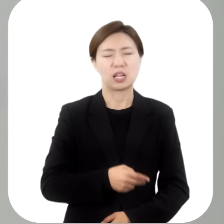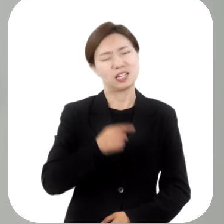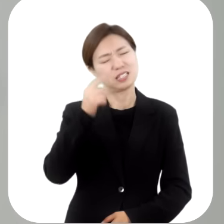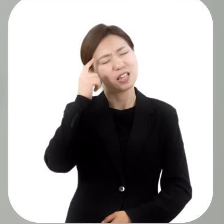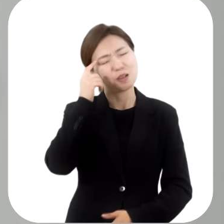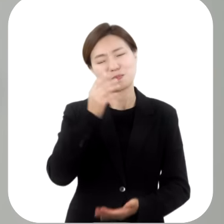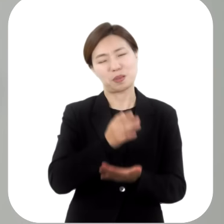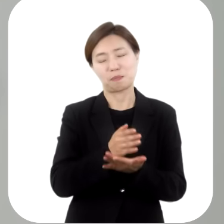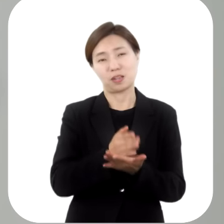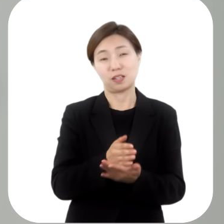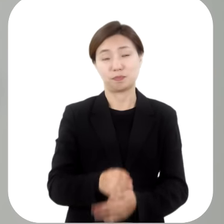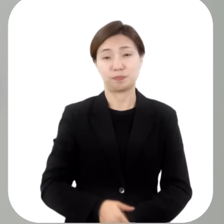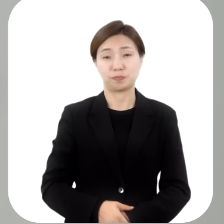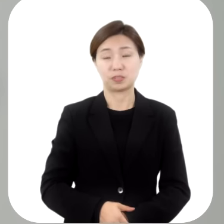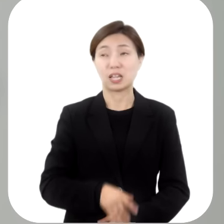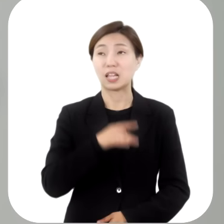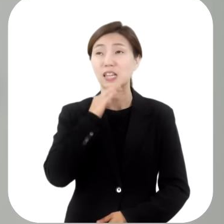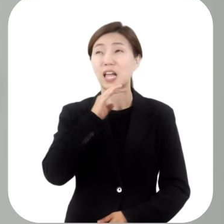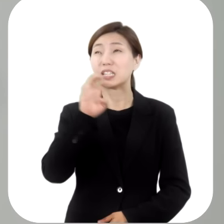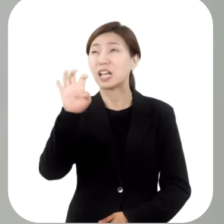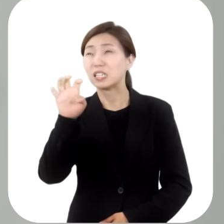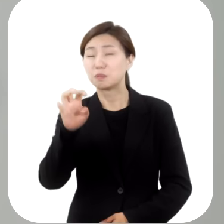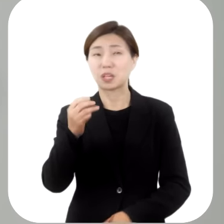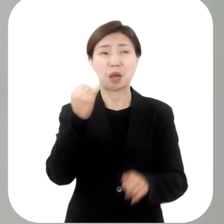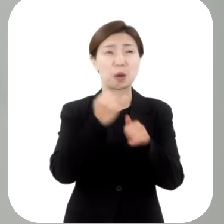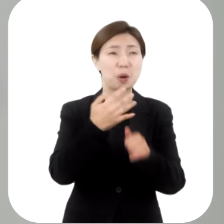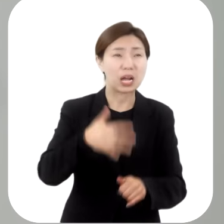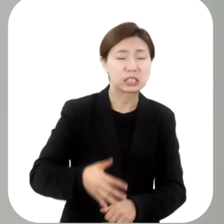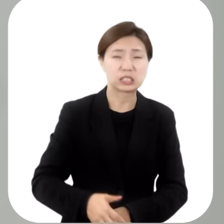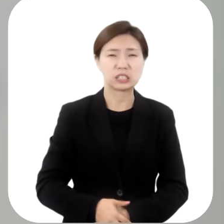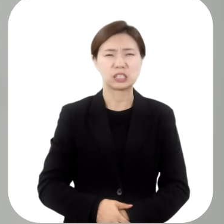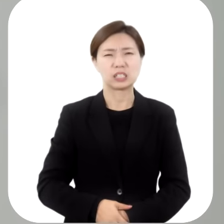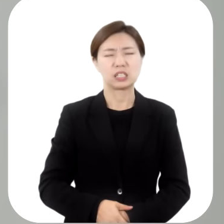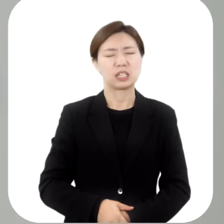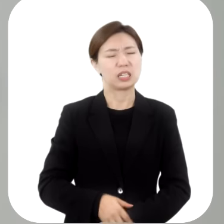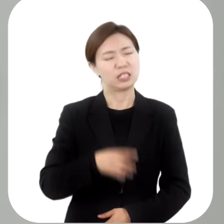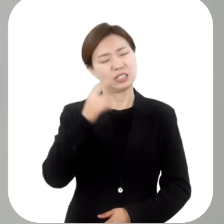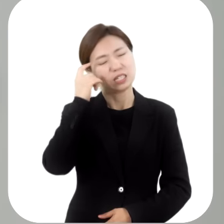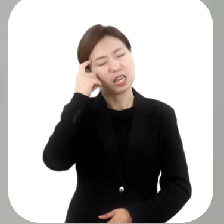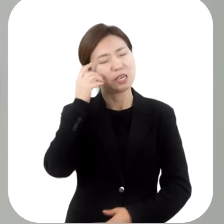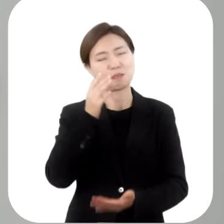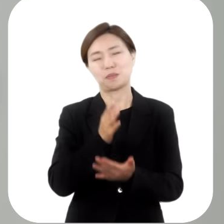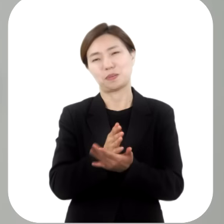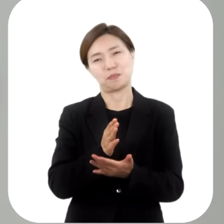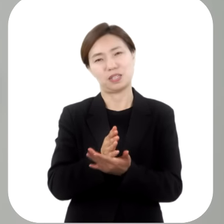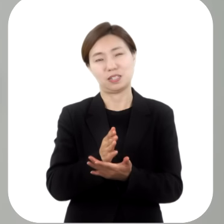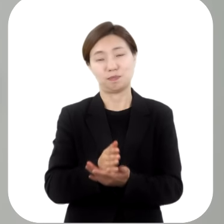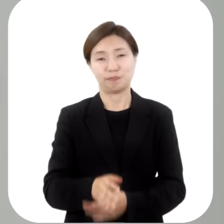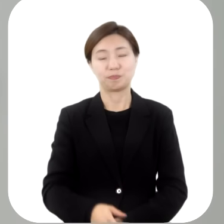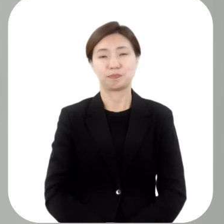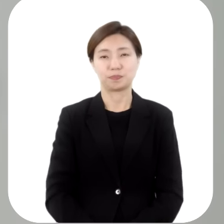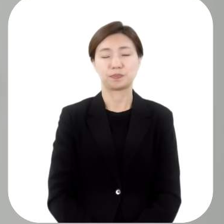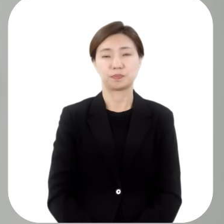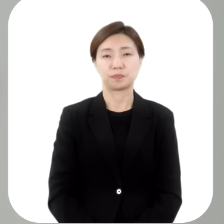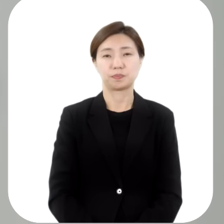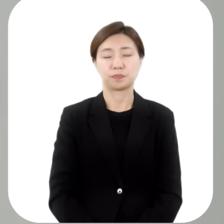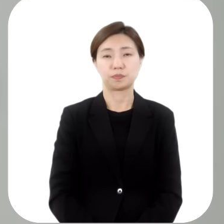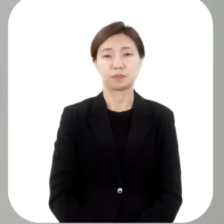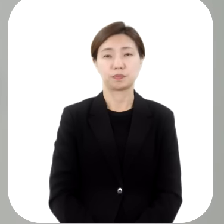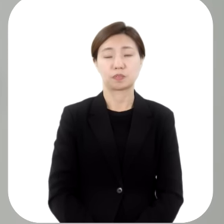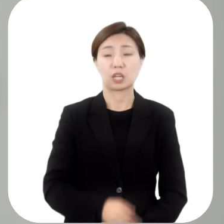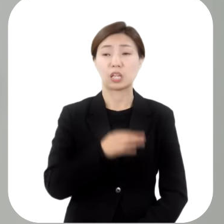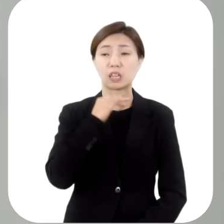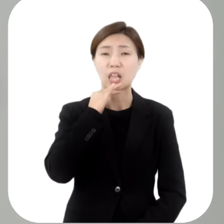없다 이런 생각을 좀 안 하면 좋겠습니다. 나이가 40인데 결혼도 안 했다 이런 생각을 안